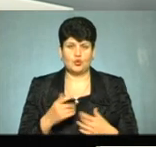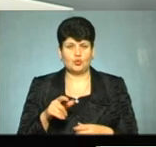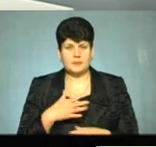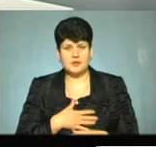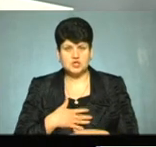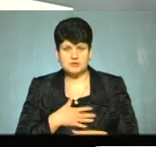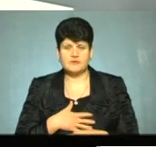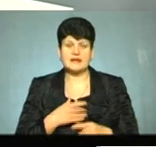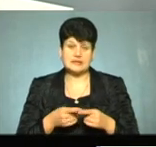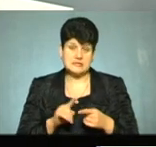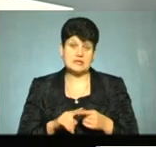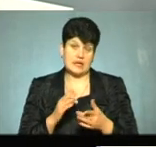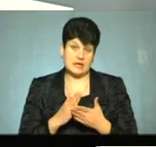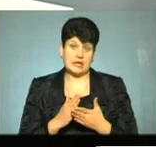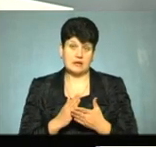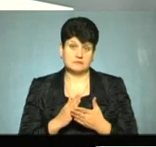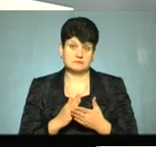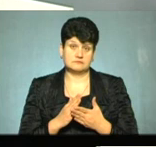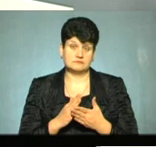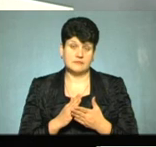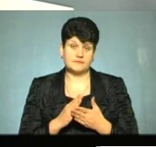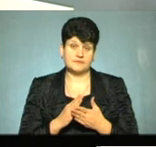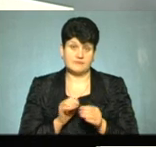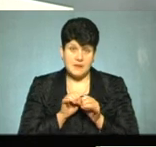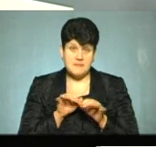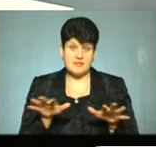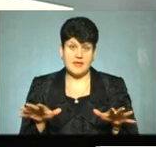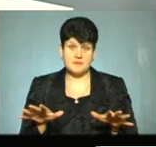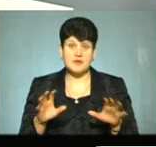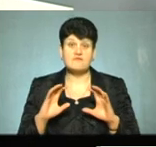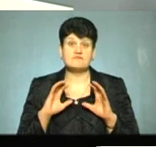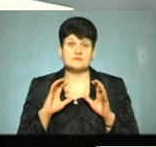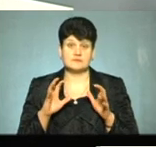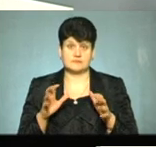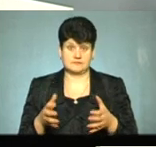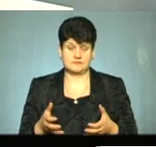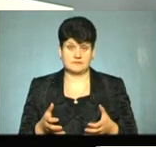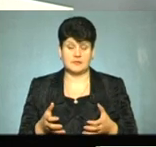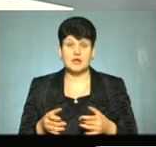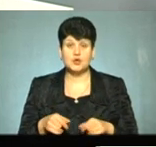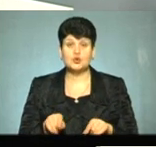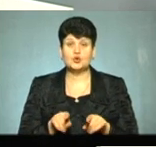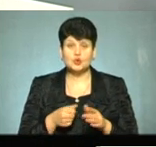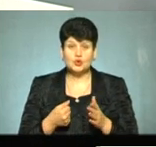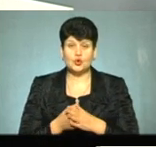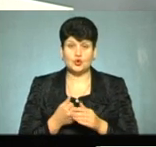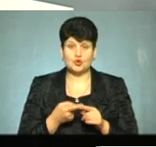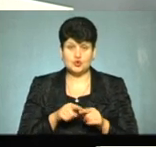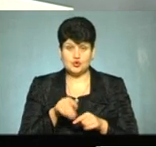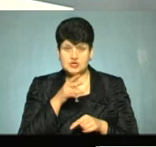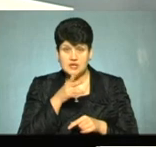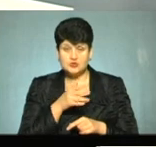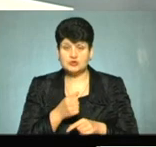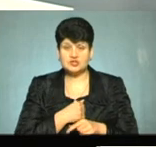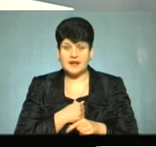люди переживають, люди хвилюються. Це є, ну, скажімо, епідемія світового масштабу, і до цього часу, на